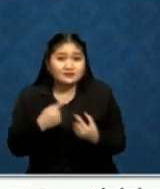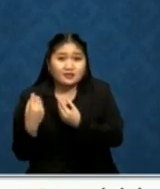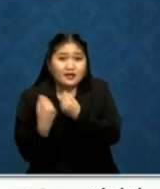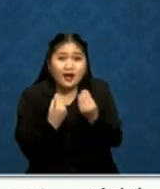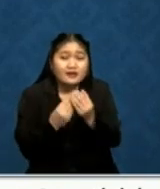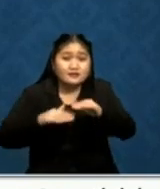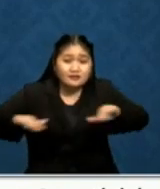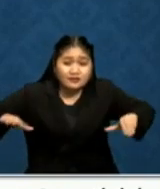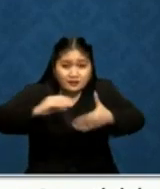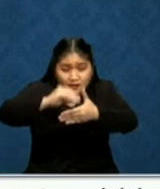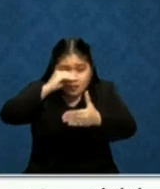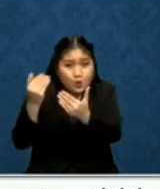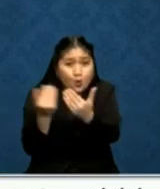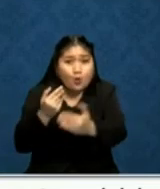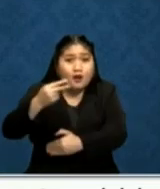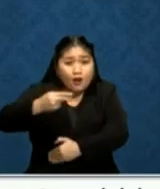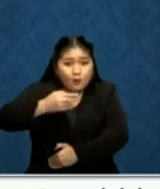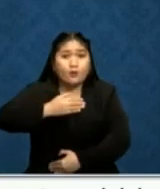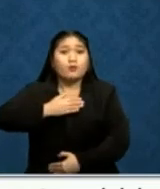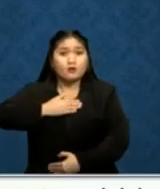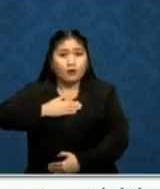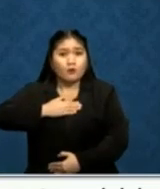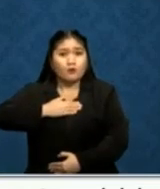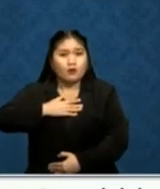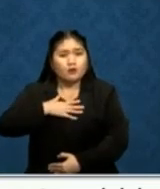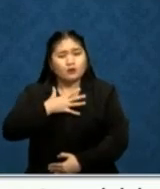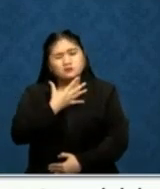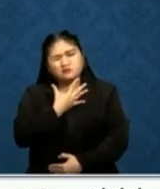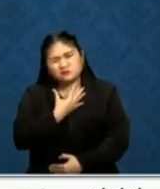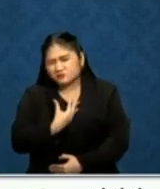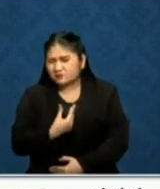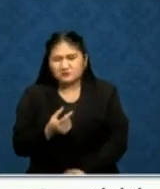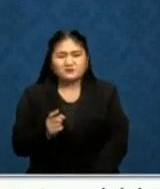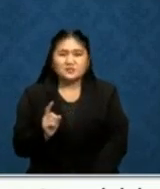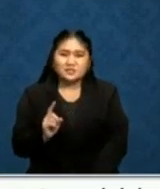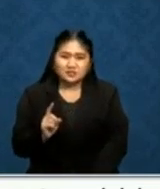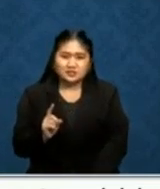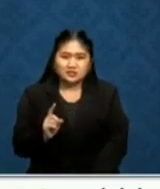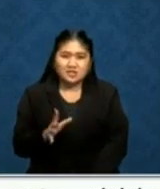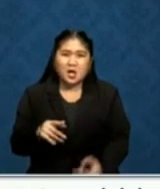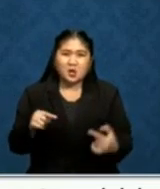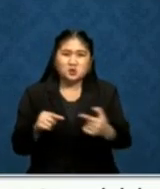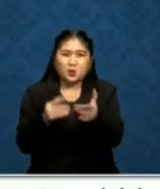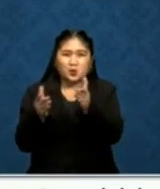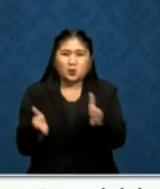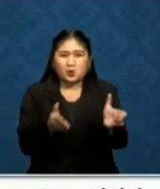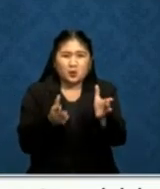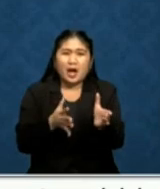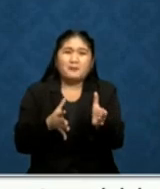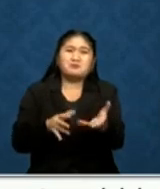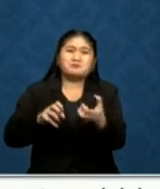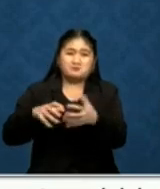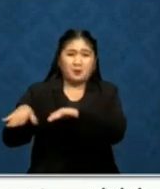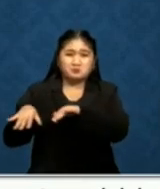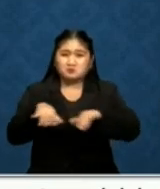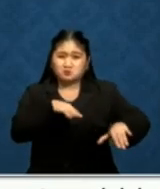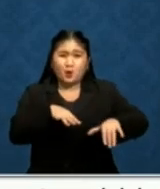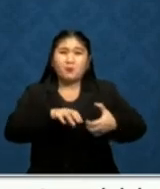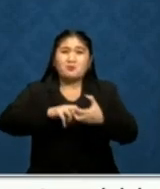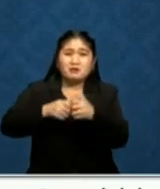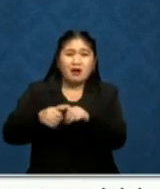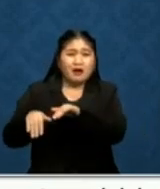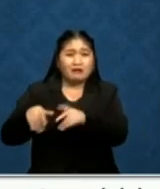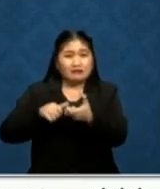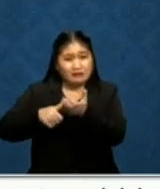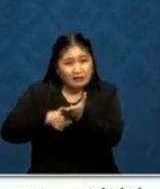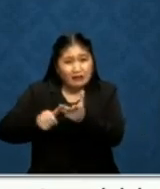ลานเราและที่น่าหดหู่ใจยิ่งไปกว่านั้นอีกนะคะท่านประธานคือกลไกการรับมือและแก้ปัญหาของผู้บริหารโรงเรียนที่เกิด